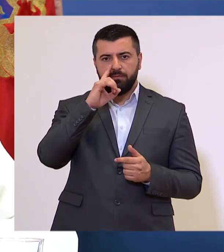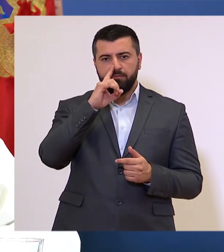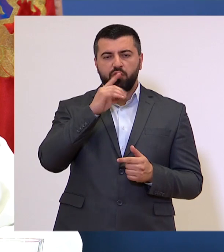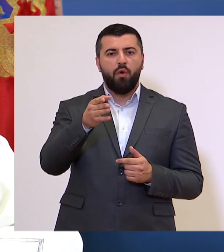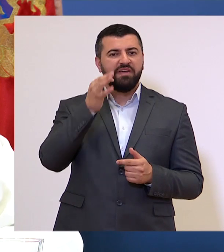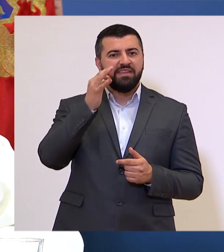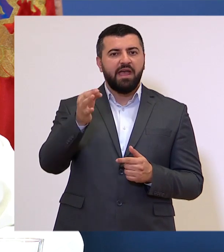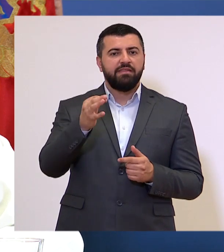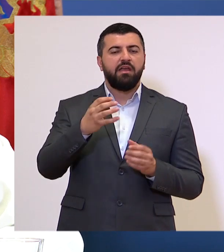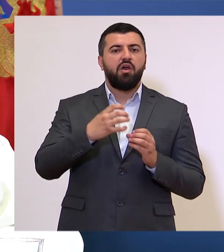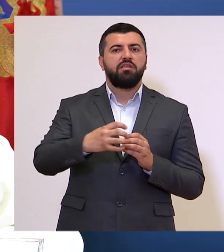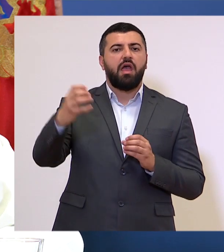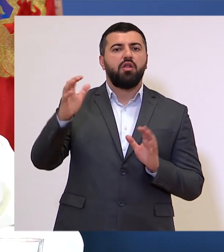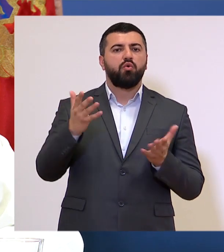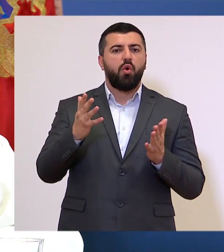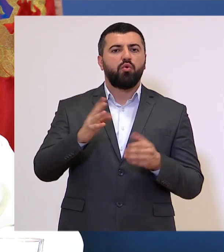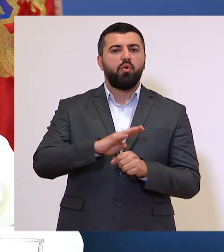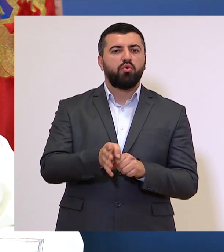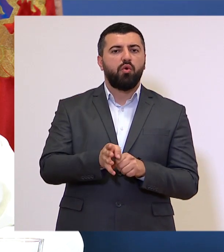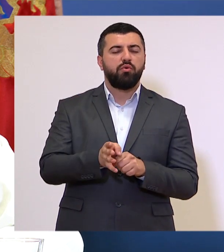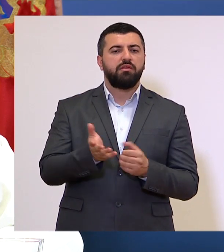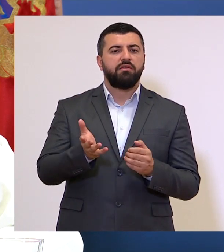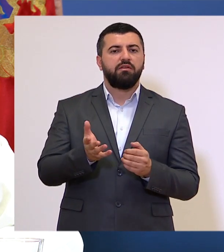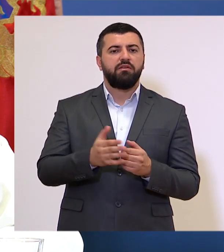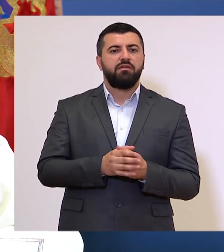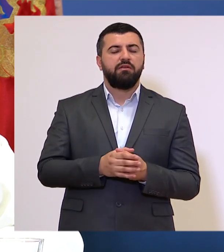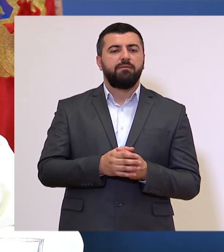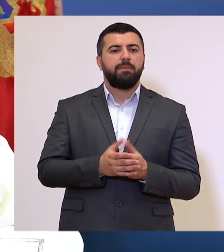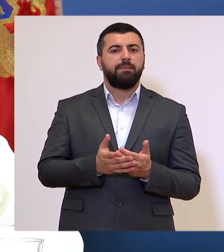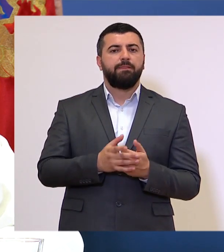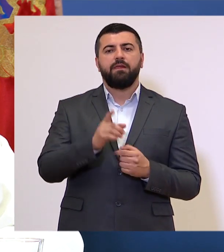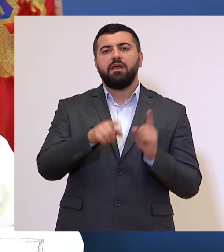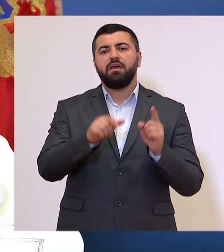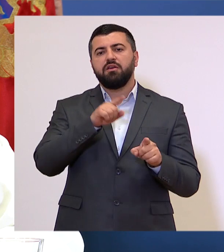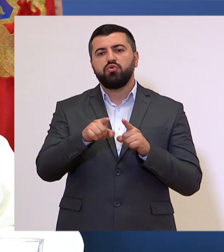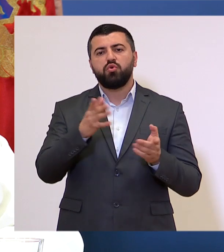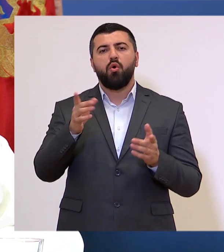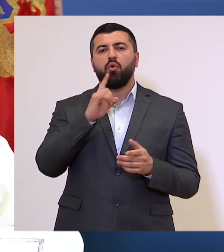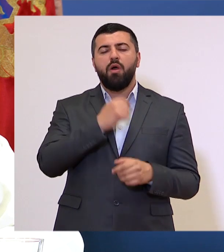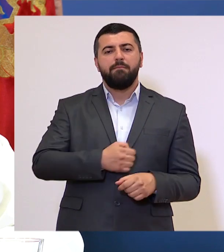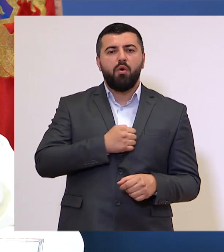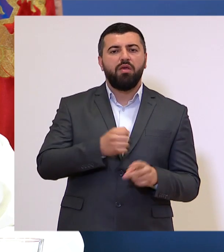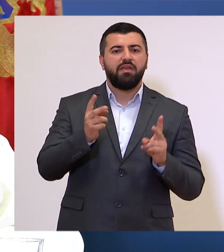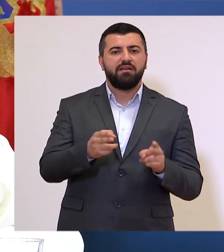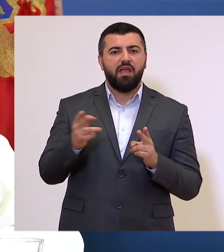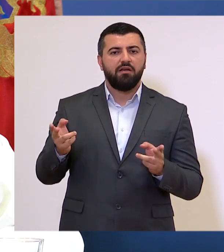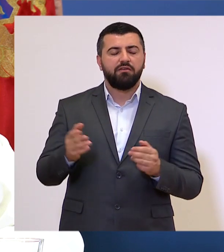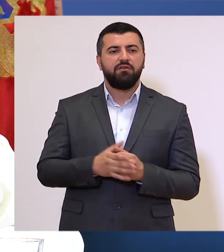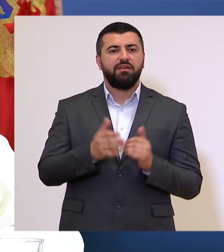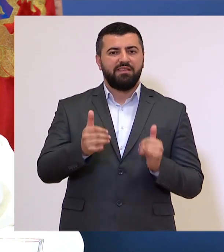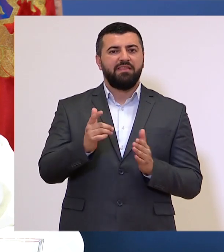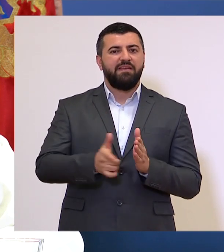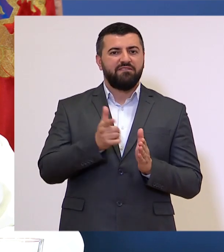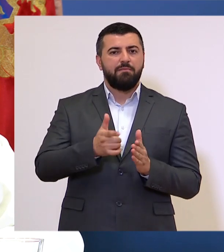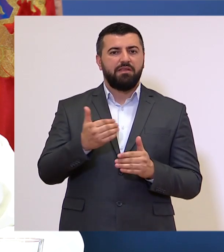ovih dana trajanja pandemije je hirurški tretman malignih bolesnika, pa bih to pojasnio. Mi smo i u ovom periodu